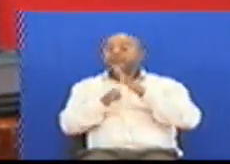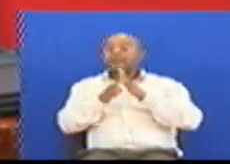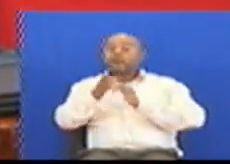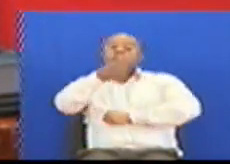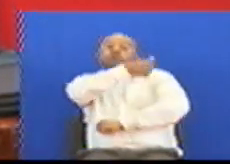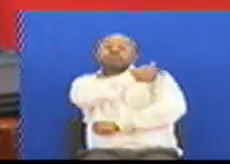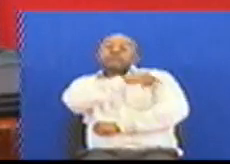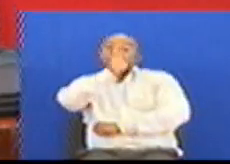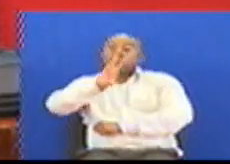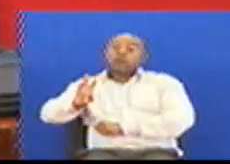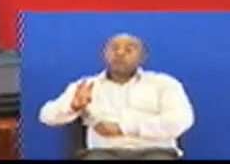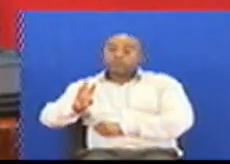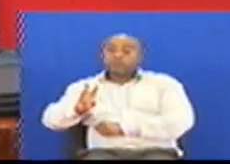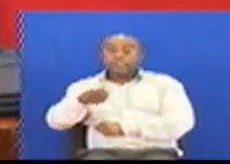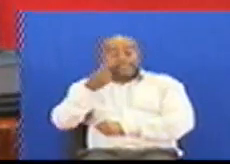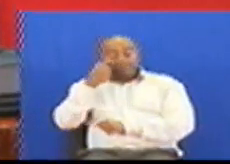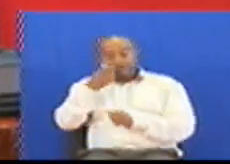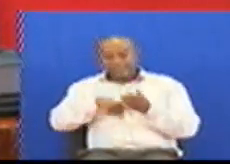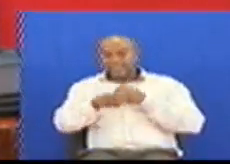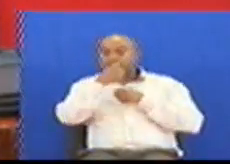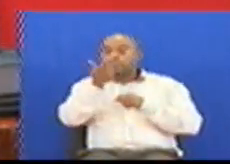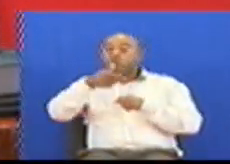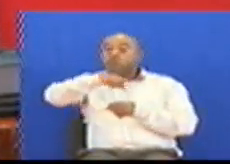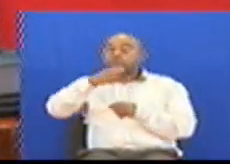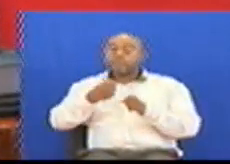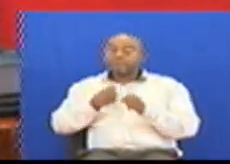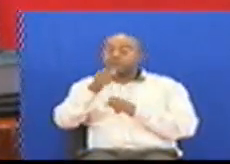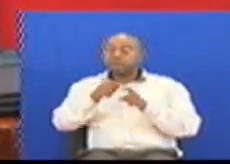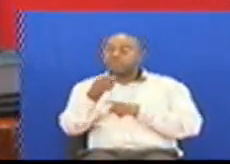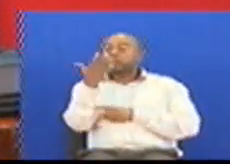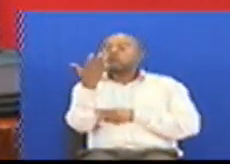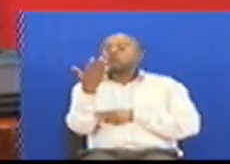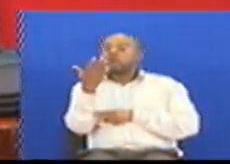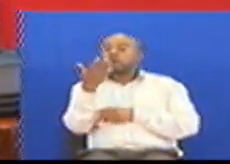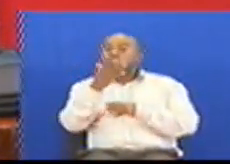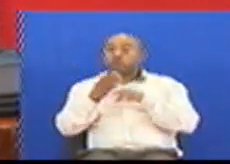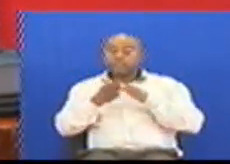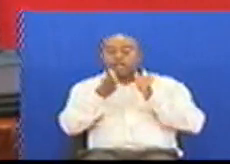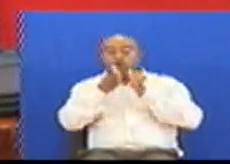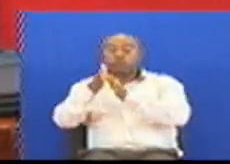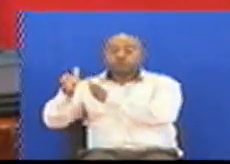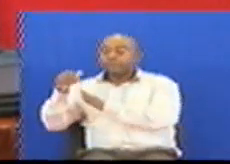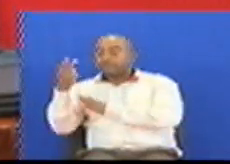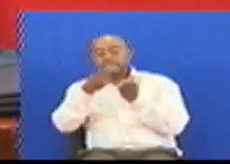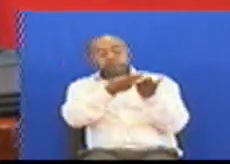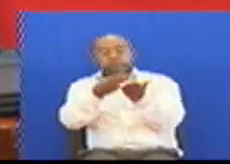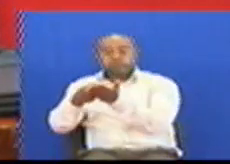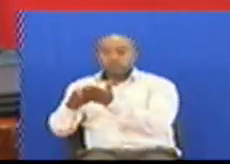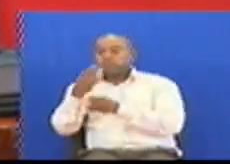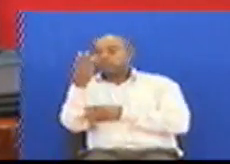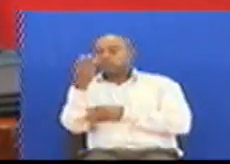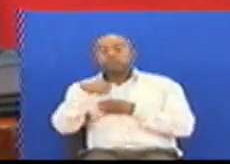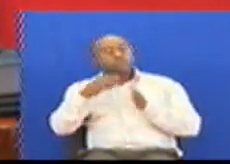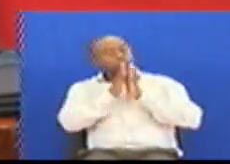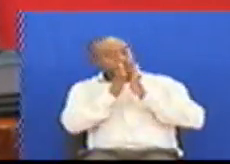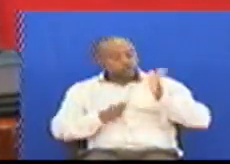budget tumeongezewa milioni 500 kwa ajili ya kujenga mawodi matatu. Tunashukuru sana Waziri Jafu.